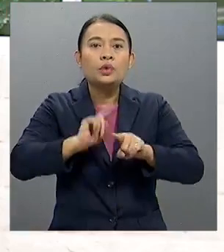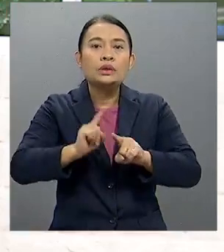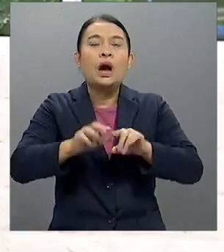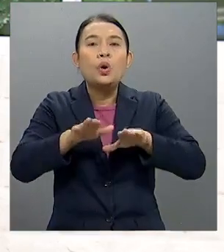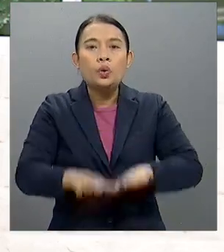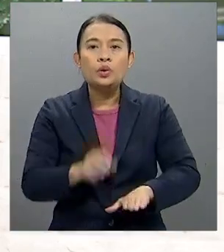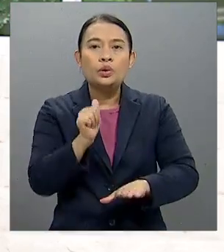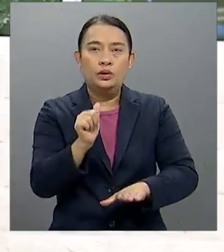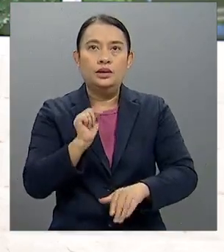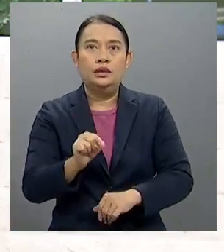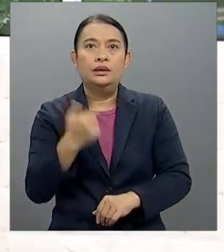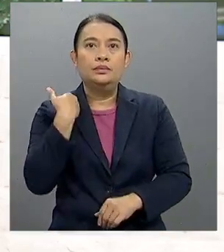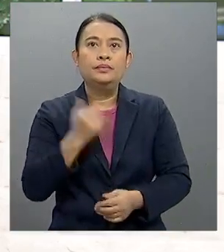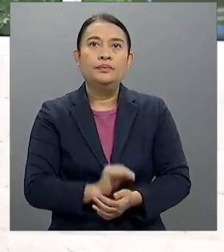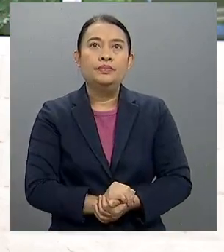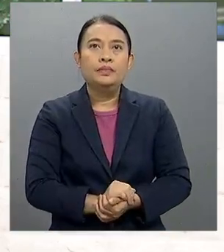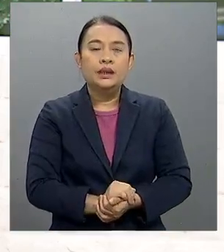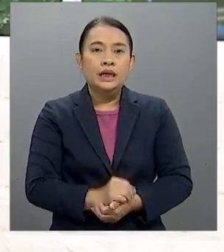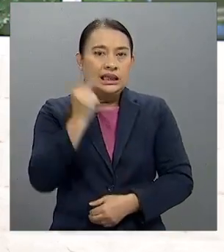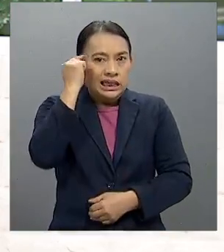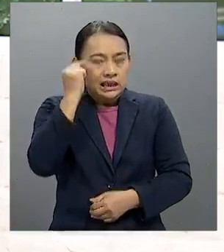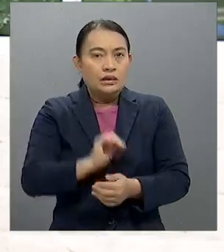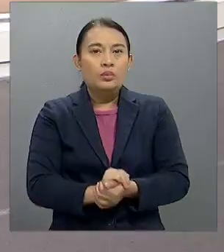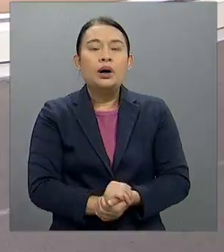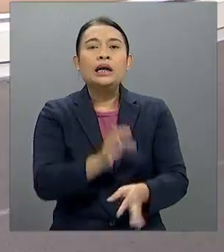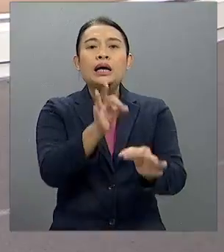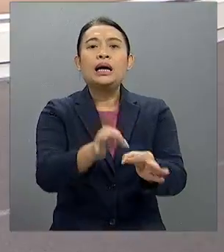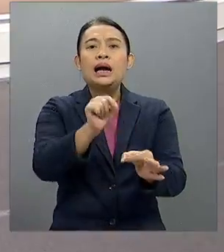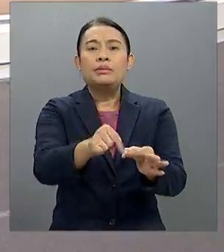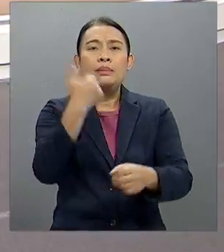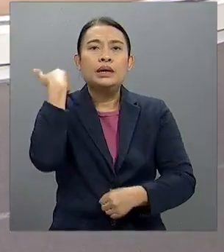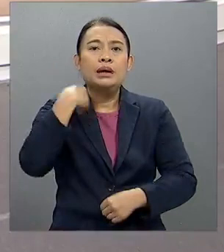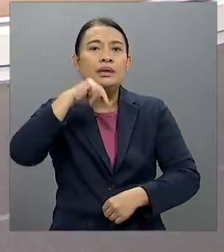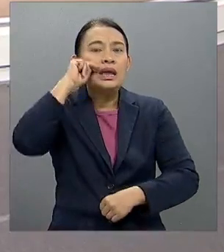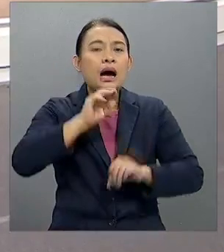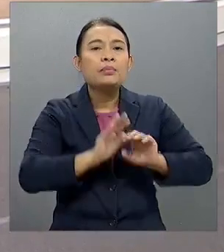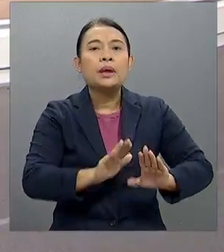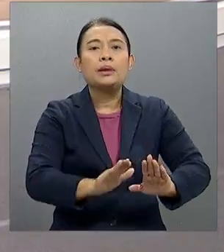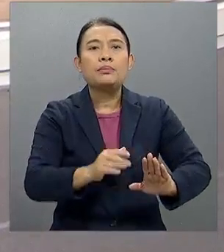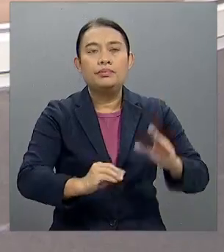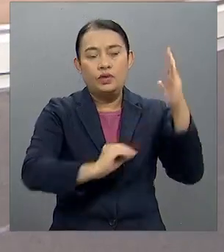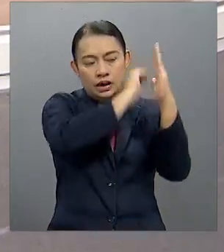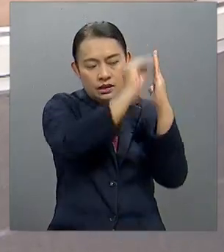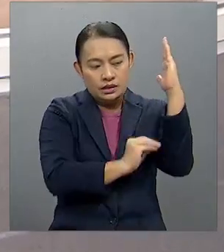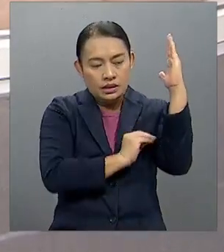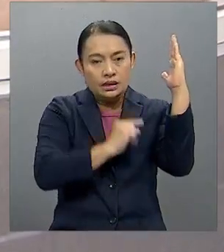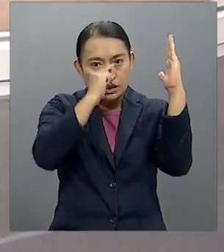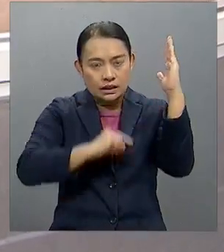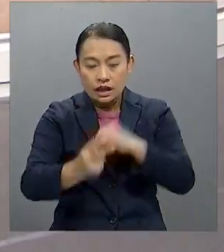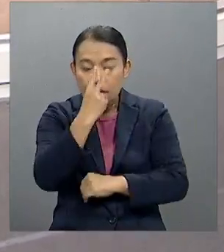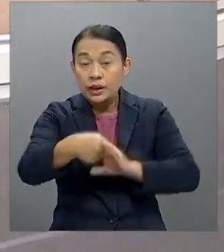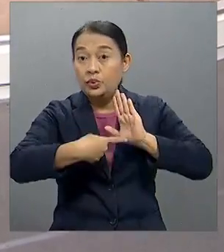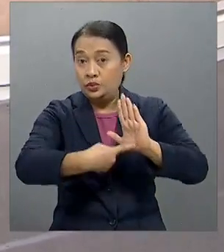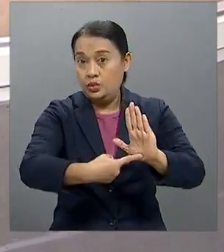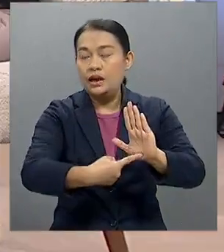ชาชนนะคะคือน่าจะมีธนาคารแบบนี้นะในหลายๆพื้นที่ทั่วประเทศไทยนะคะก็ลงไปศึกษาต้นแบบกันได้ที่จอมบึงโมเดลนะคะ ครับมา